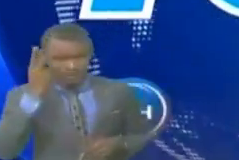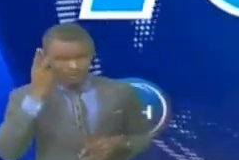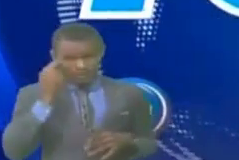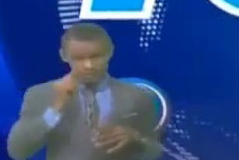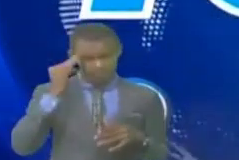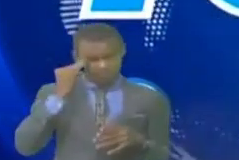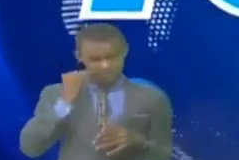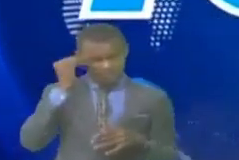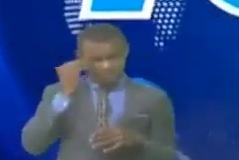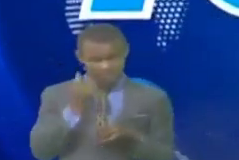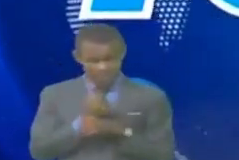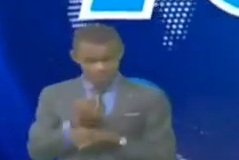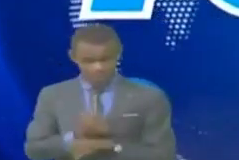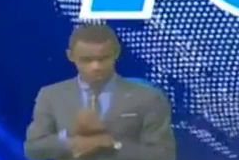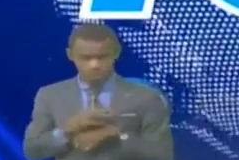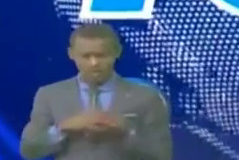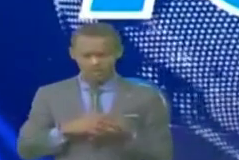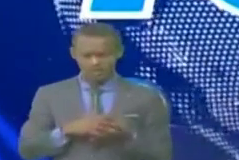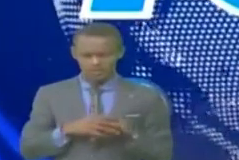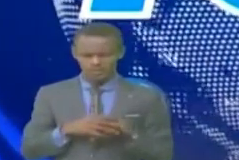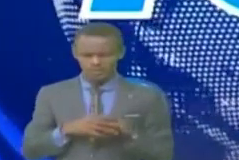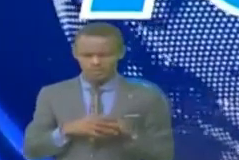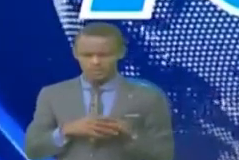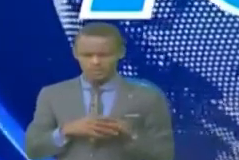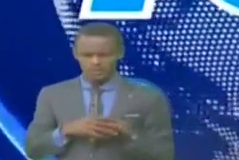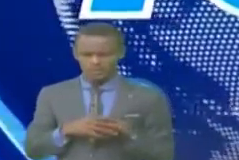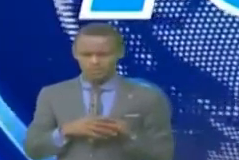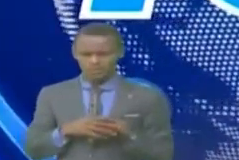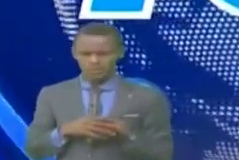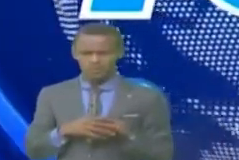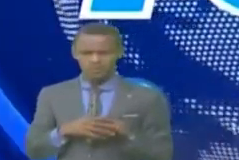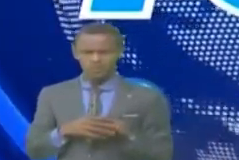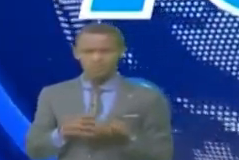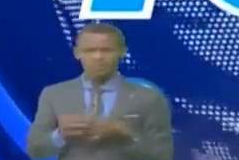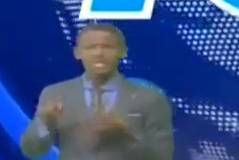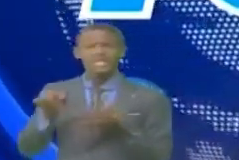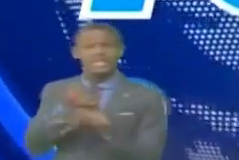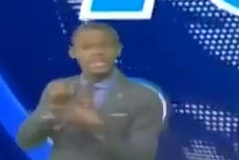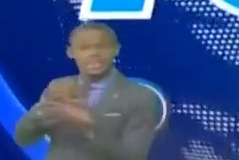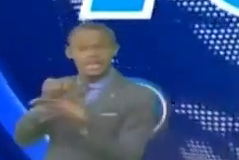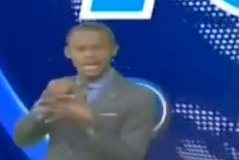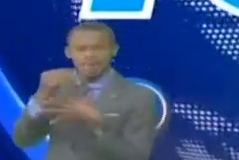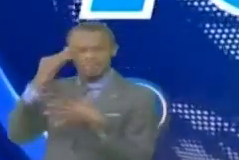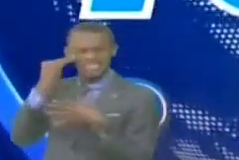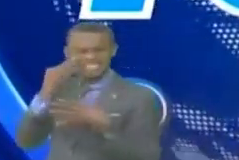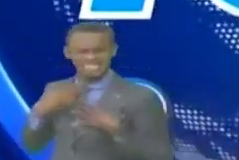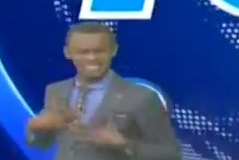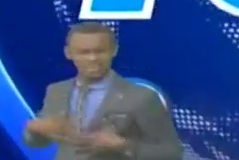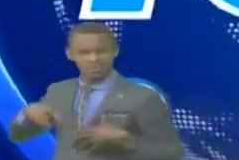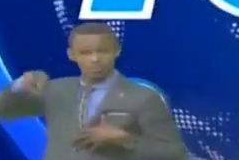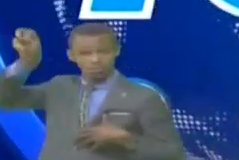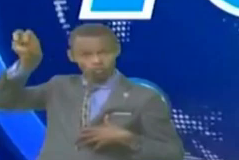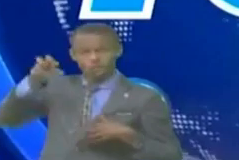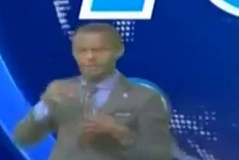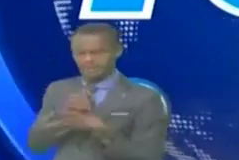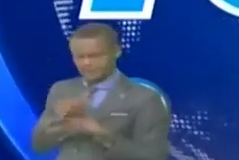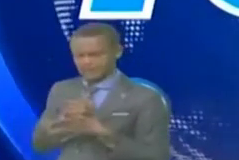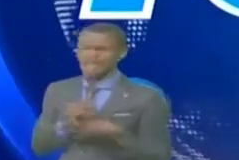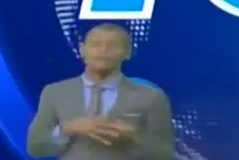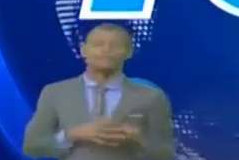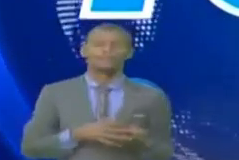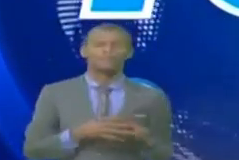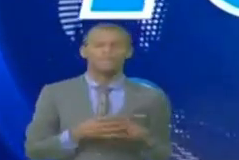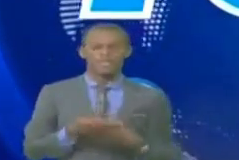Claudine Ndouzi, qui assume l'intérim de son collègue de la Santé publique, a eu des entretiens avec l'ambassadeur d'Israël en